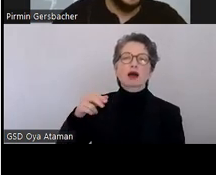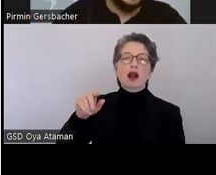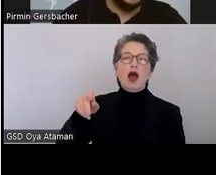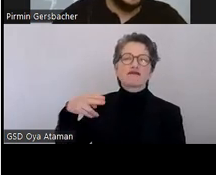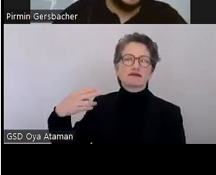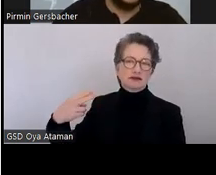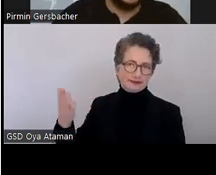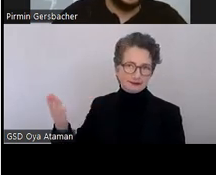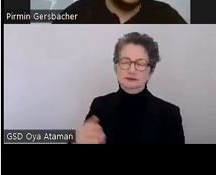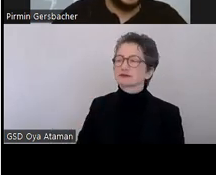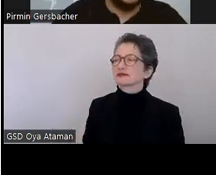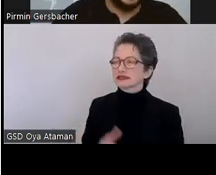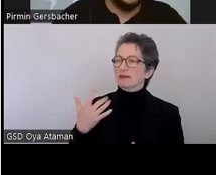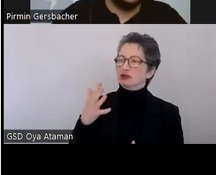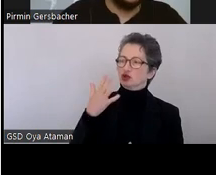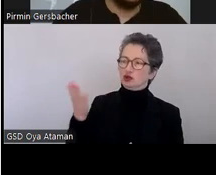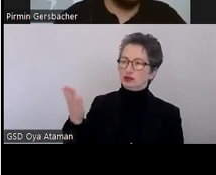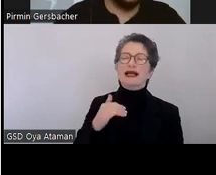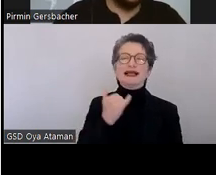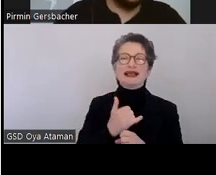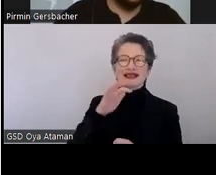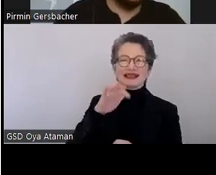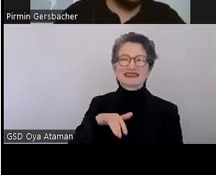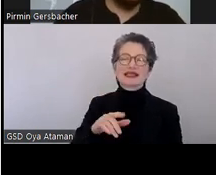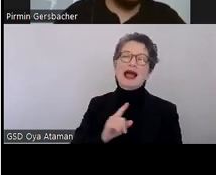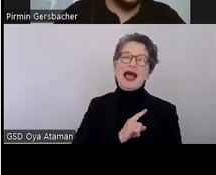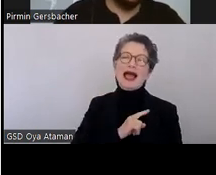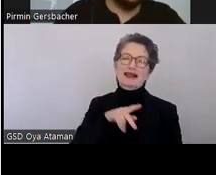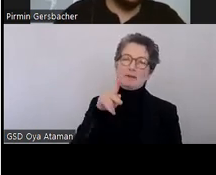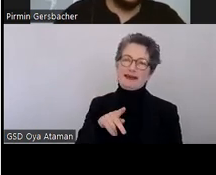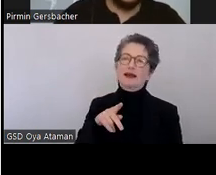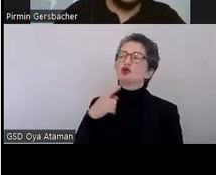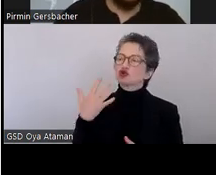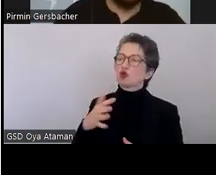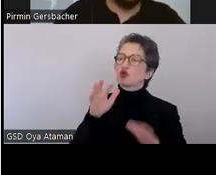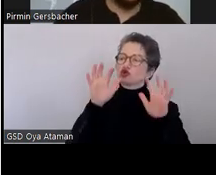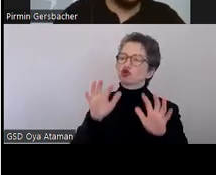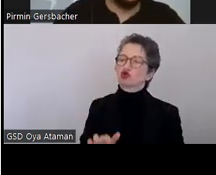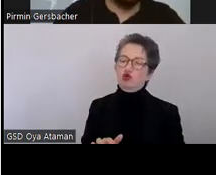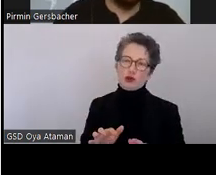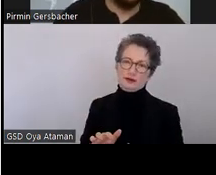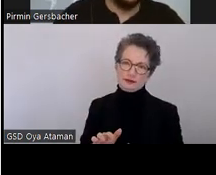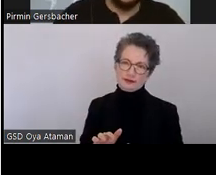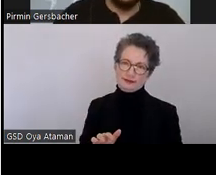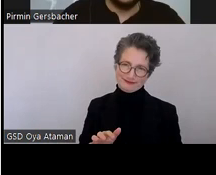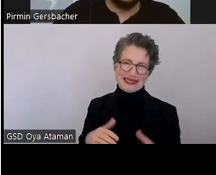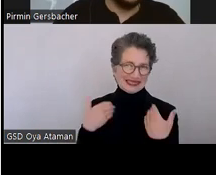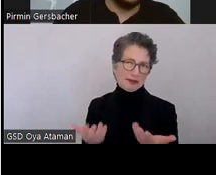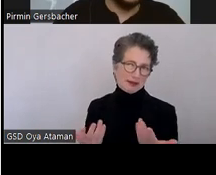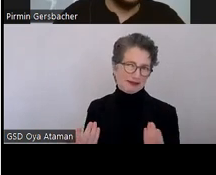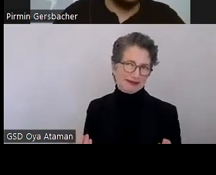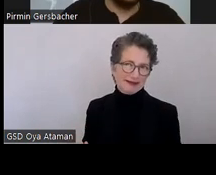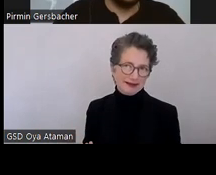gemacht. Jeder Text steht in eigenem P und so ist die Seite strukturiert. Und das kann man eben auch wieder schnell erkennen mit